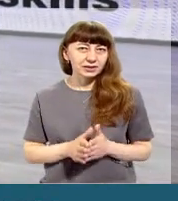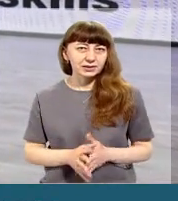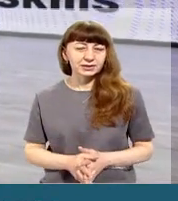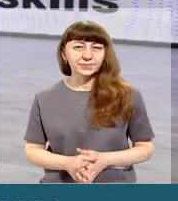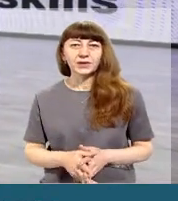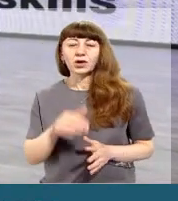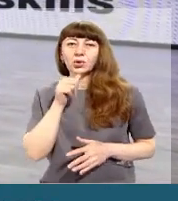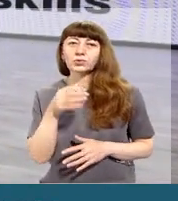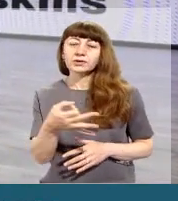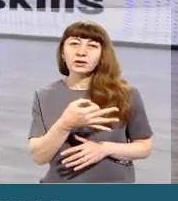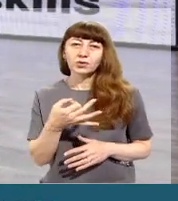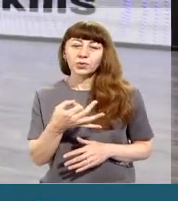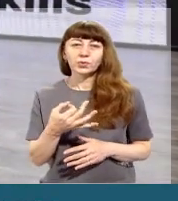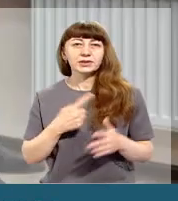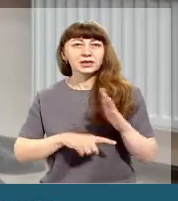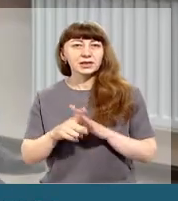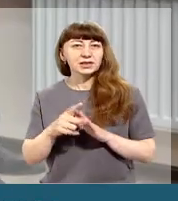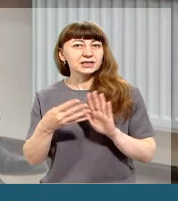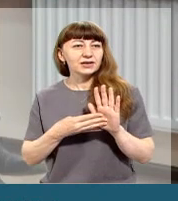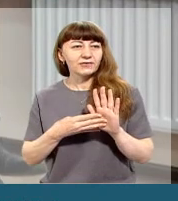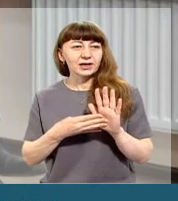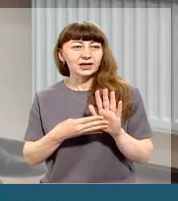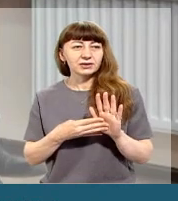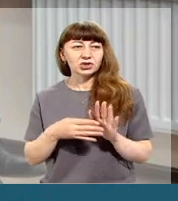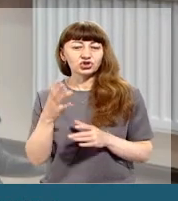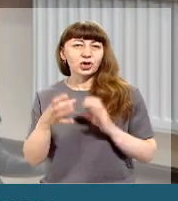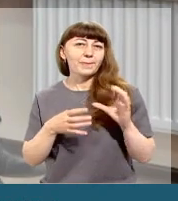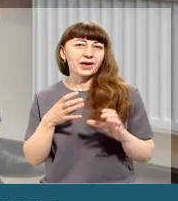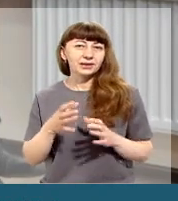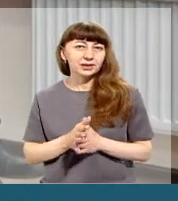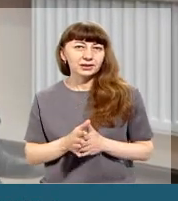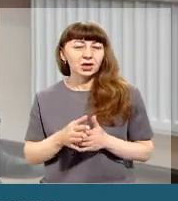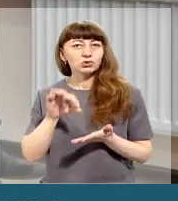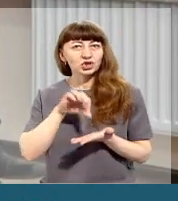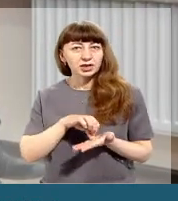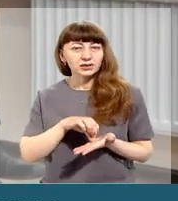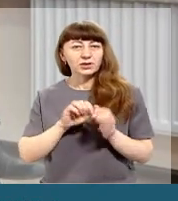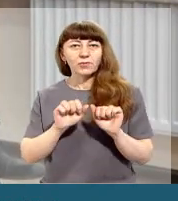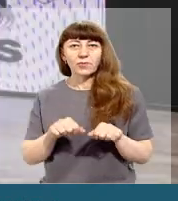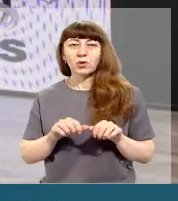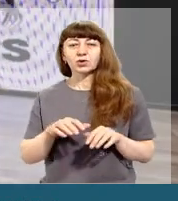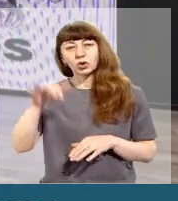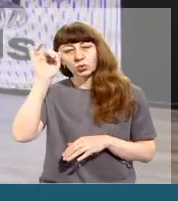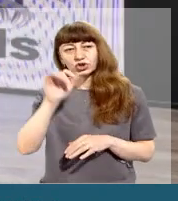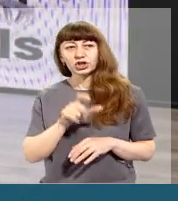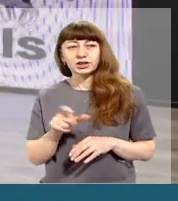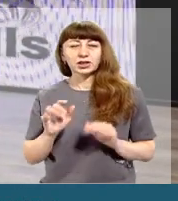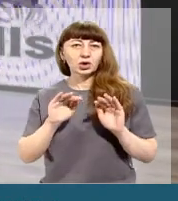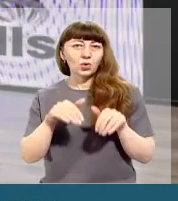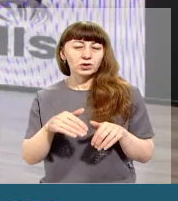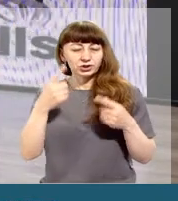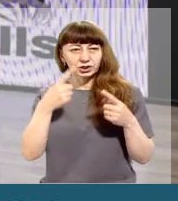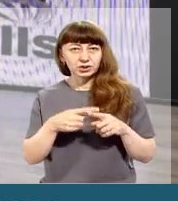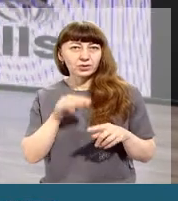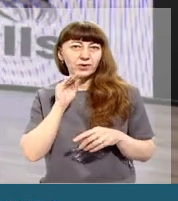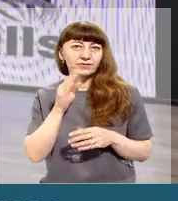кадров. В Кустанайской области стартовал уже 9-й региональный чемпионат. Принять в нем участие могут студенты колледжей технического